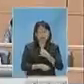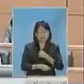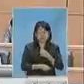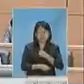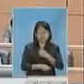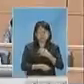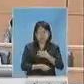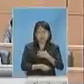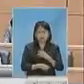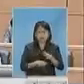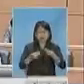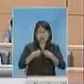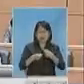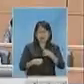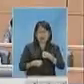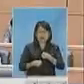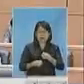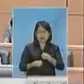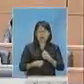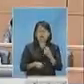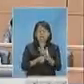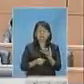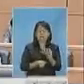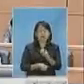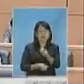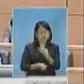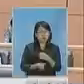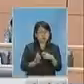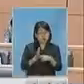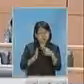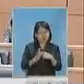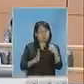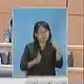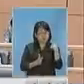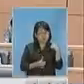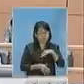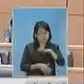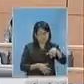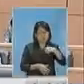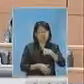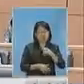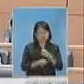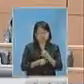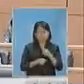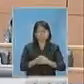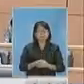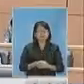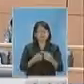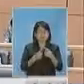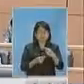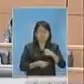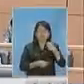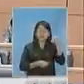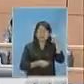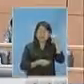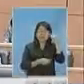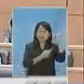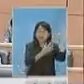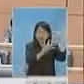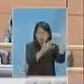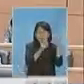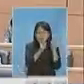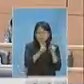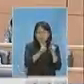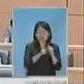จะให้พวกผมเสียสละอะไรบอกฮะถ้าเป็นเหตุเป็นผลทำได้เราจะทำแต่ผมจะคาดหวังการ